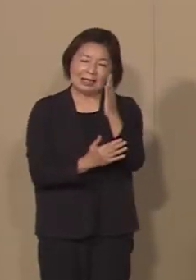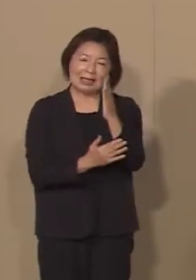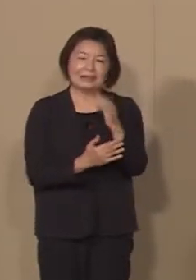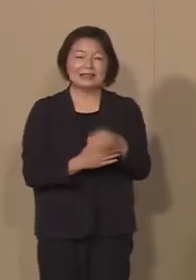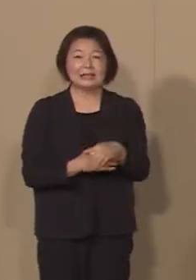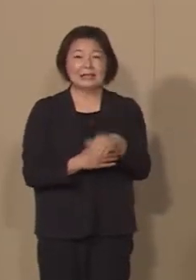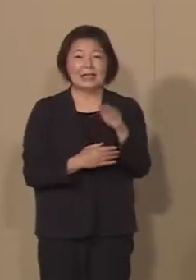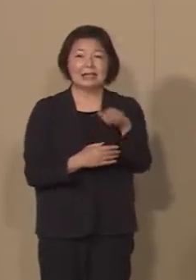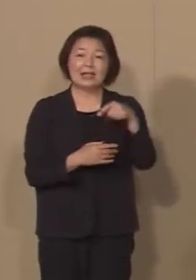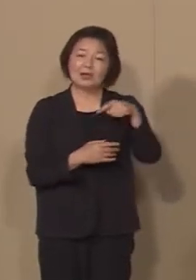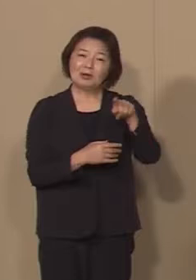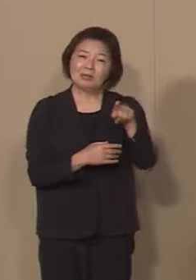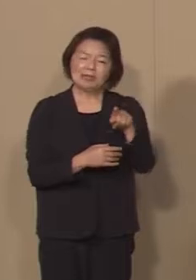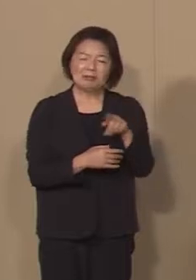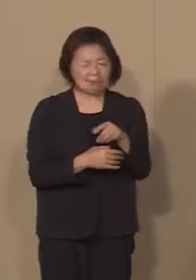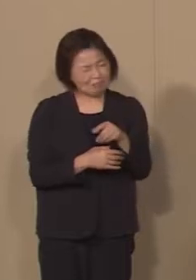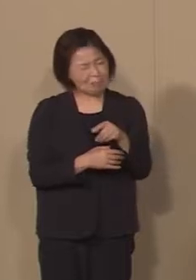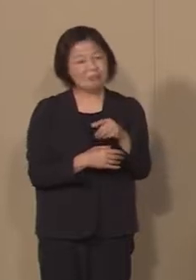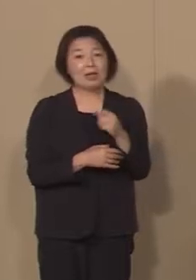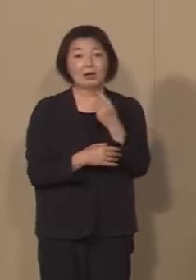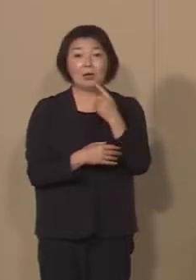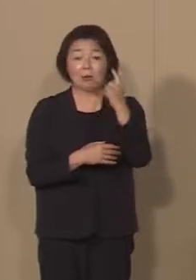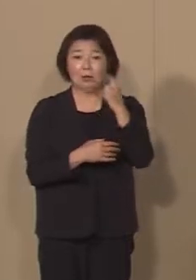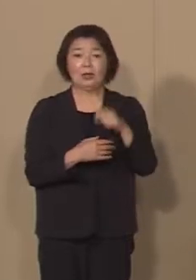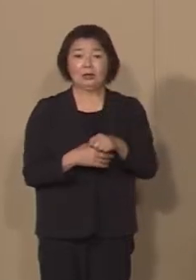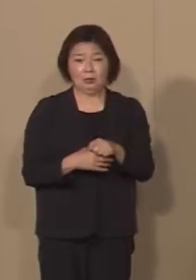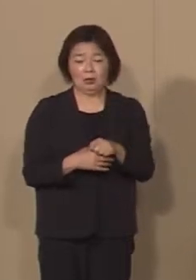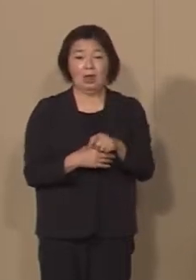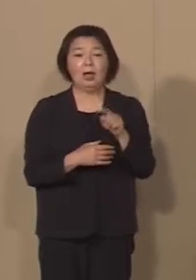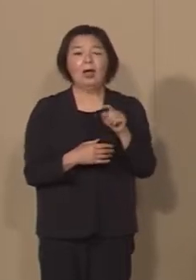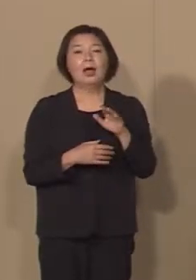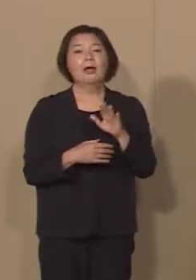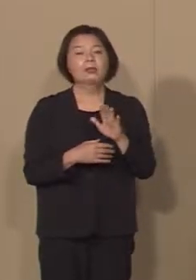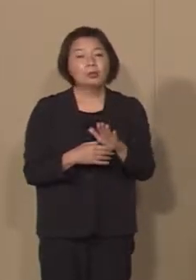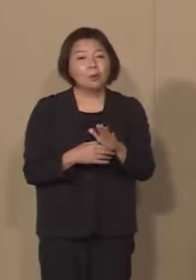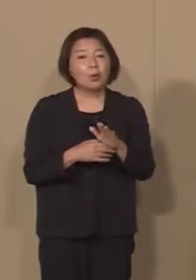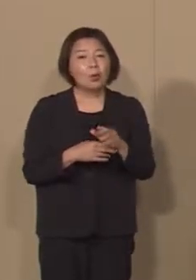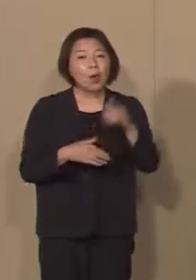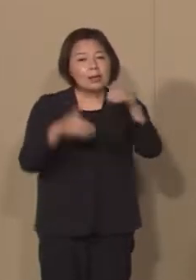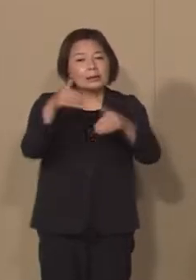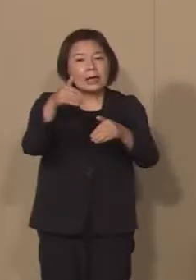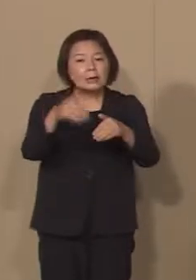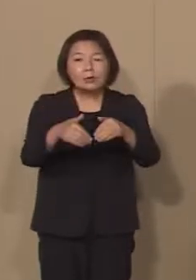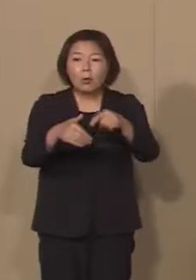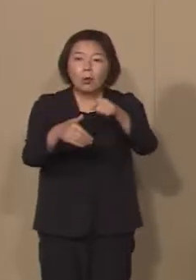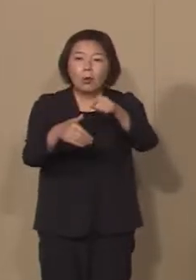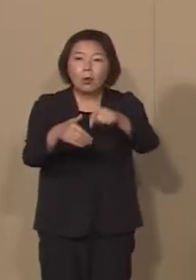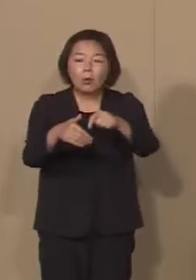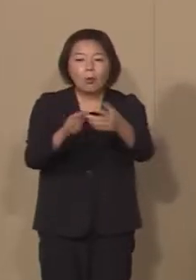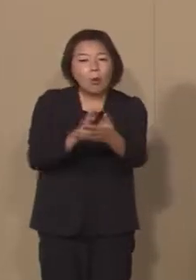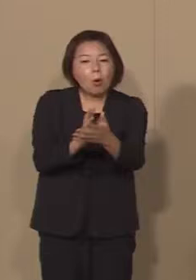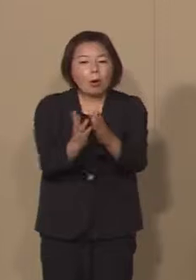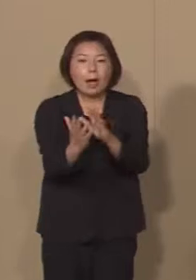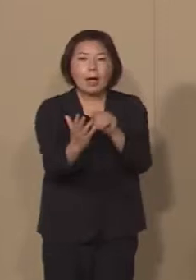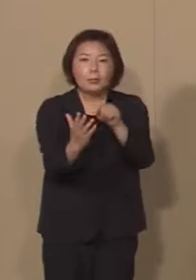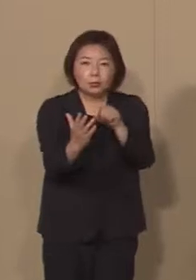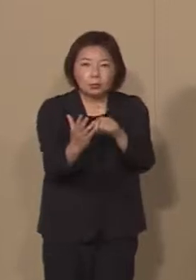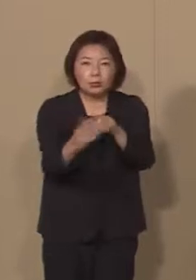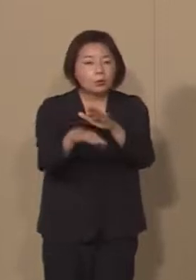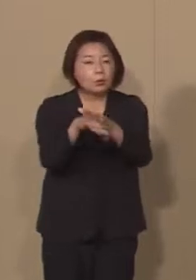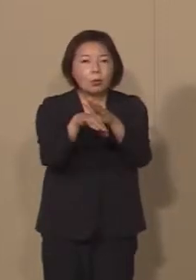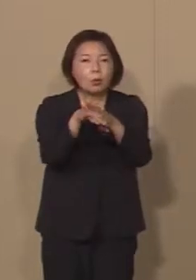な状況を現実的にベンチャー企業的な高選挙をハックして変えていくっていうことを